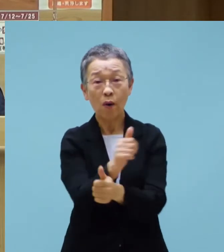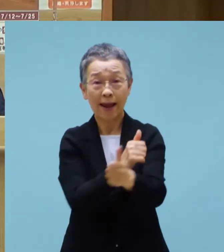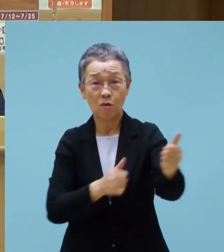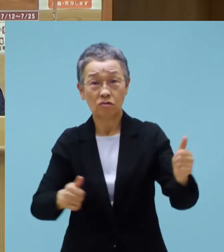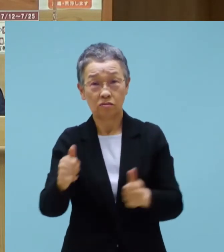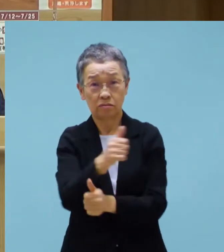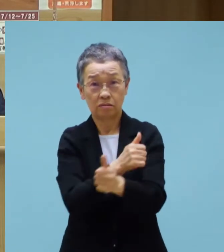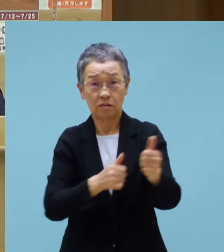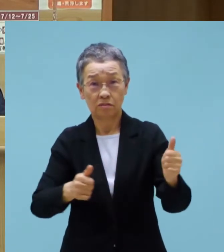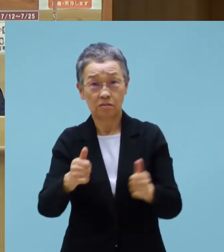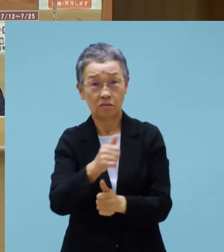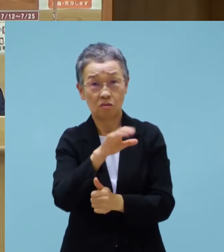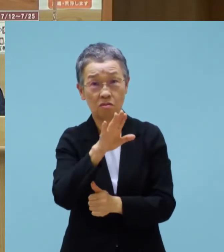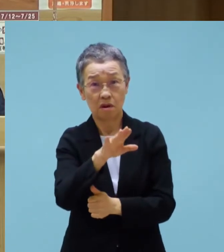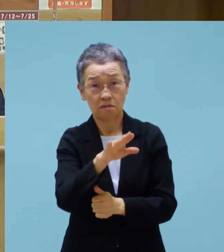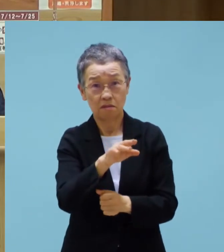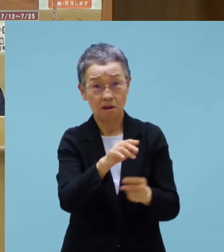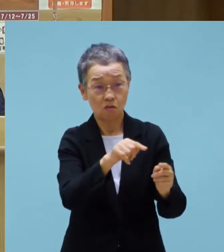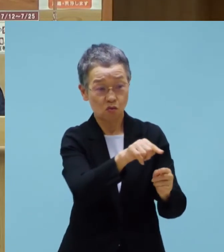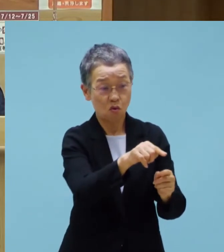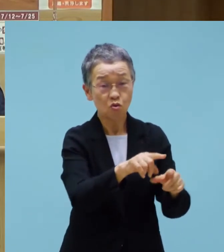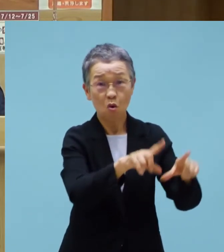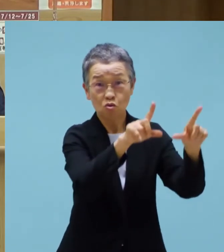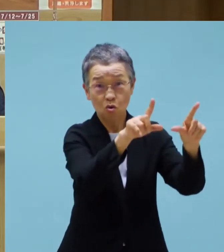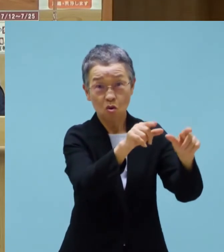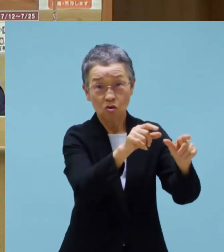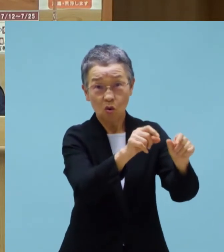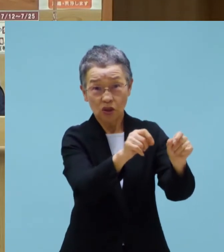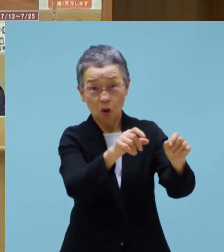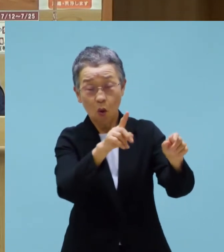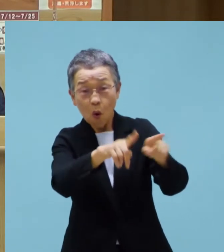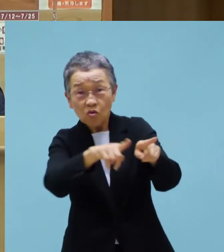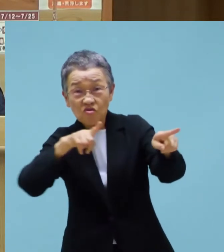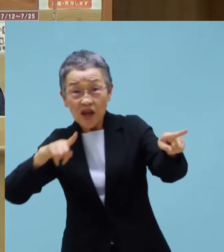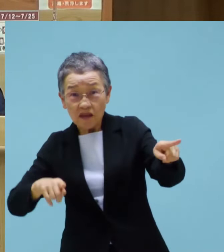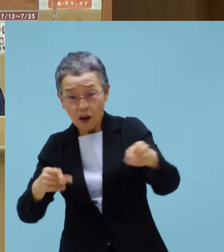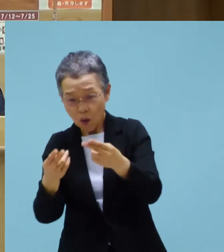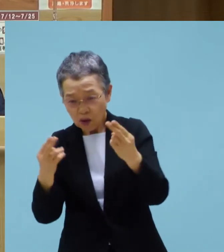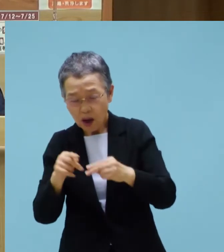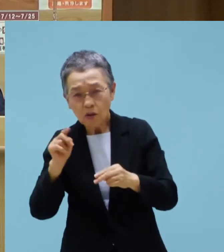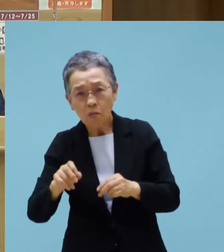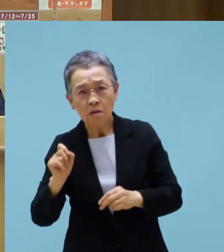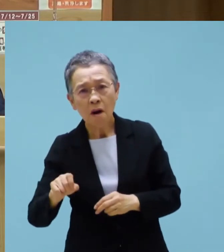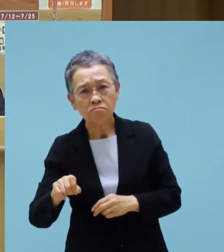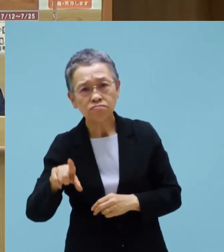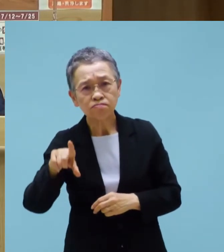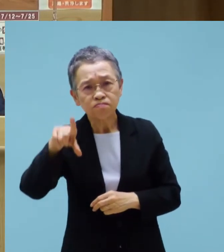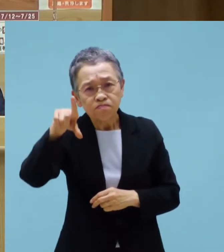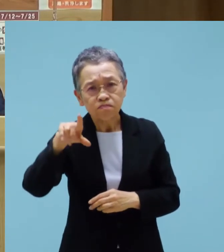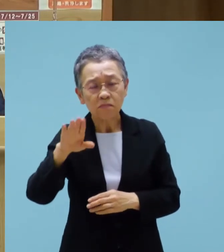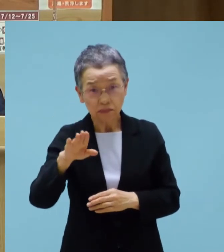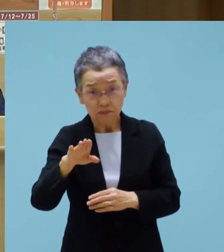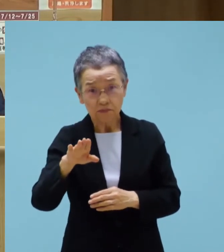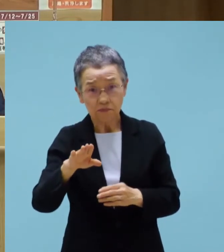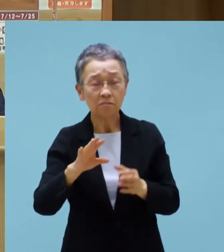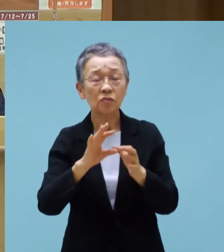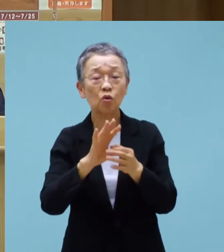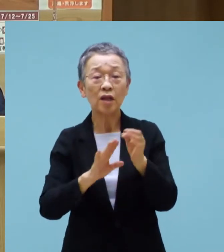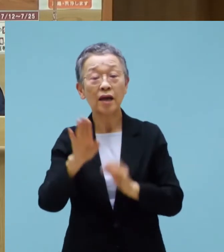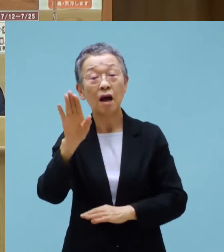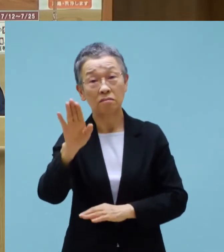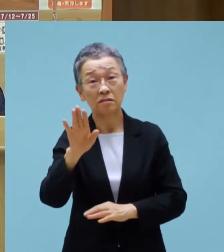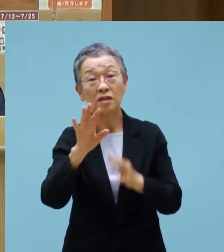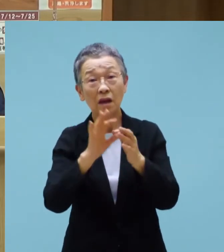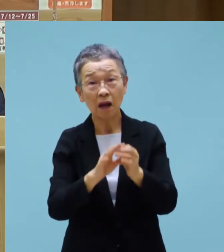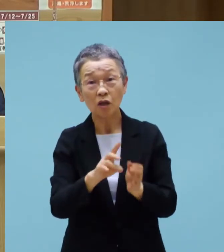ね、首都圏とずれて北海道も増加してきましたので、遅れてですね、ですからそういったことを